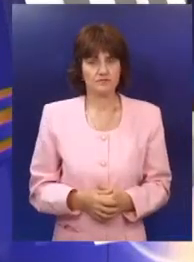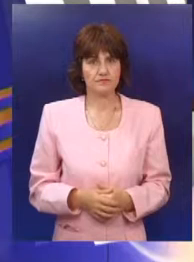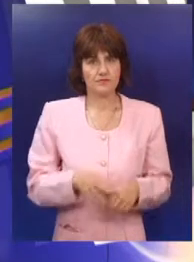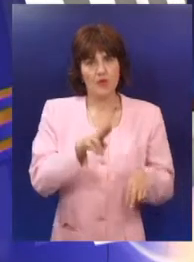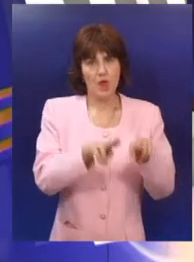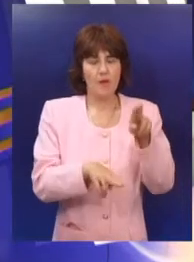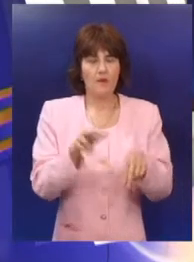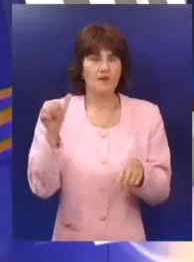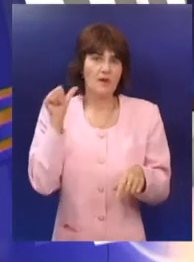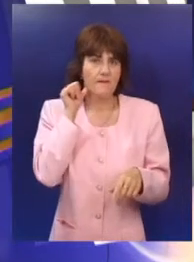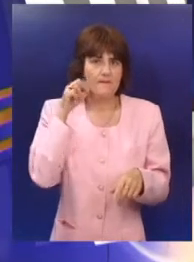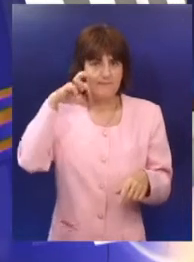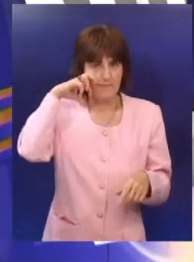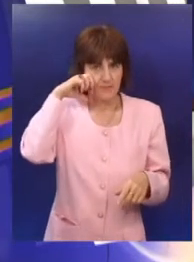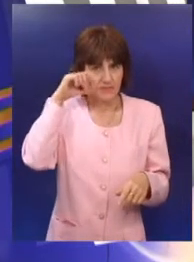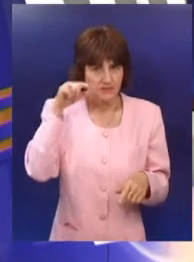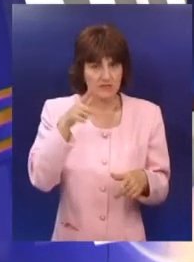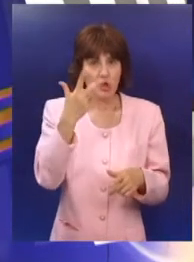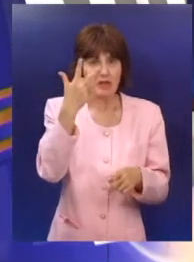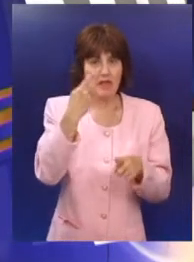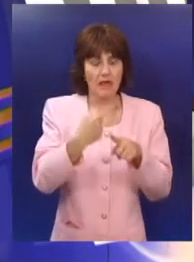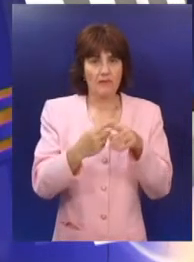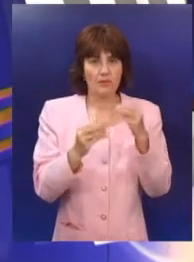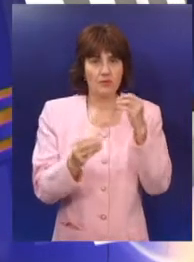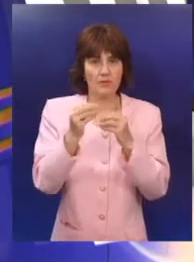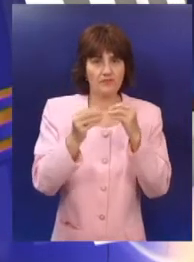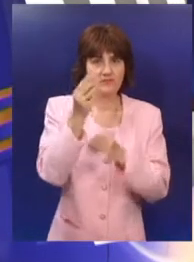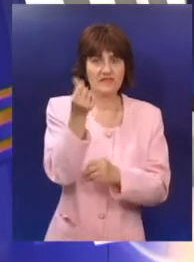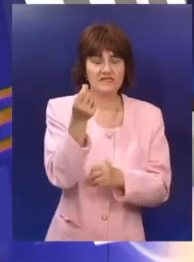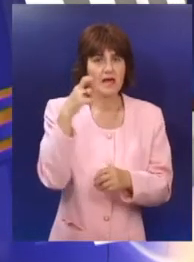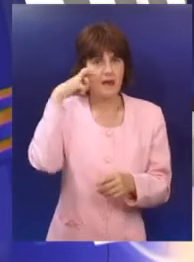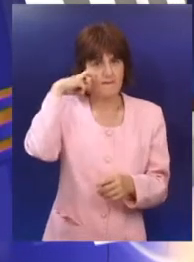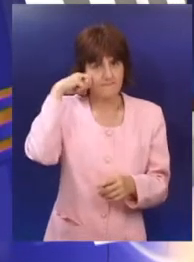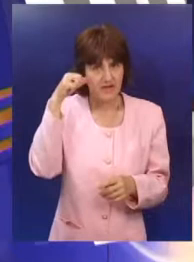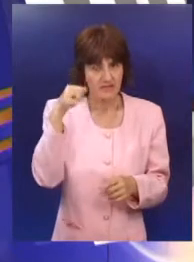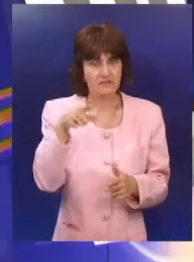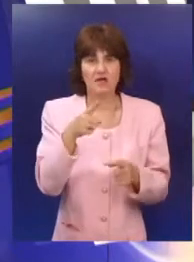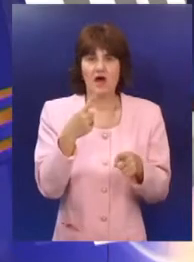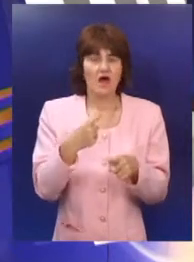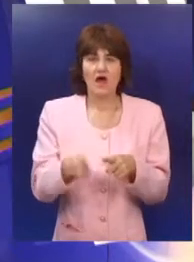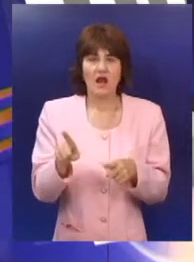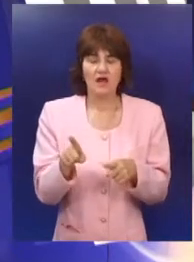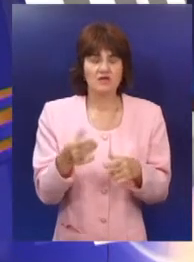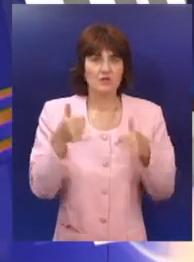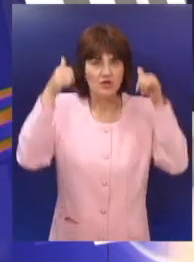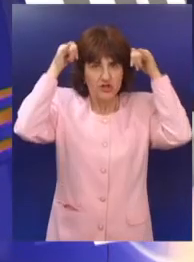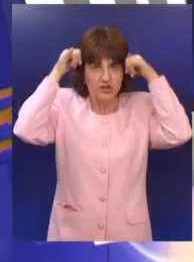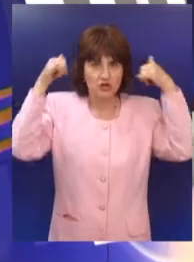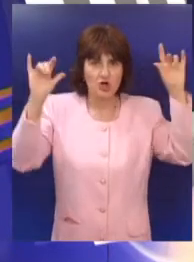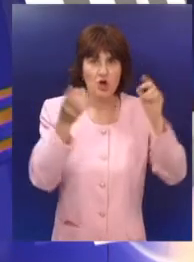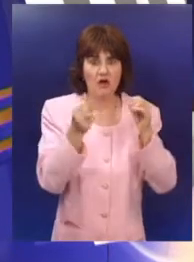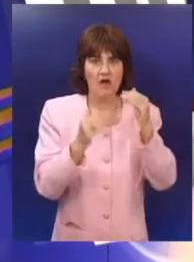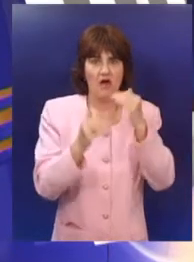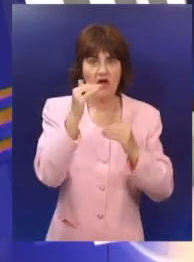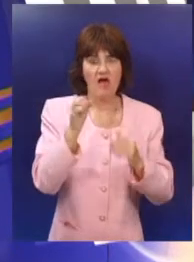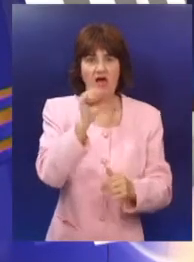Pojedine subotičke mesare su u posljednjih mjesec dana tri puta dizale cene mesa, a glavni razlog leži u rastu cene stoke, kursu evra